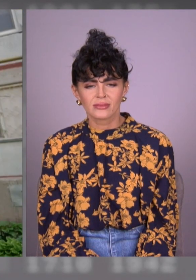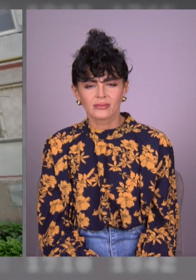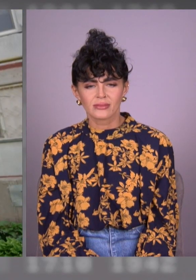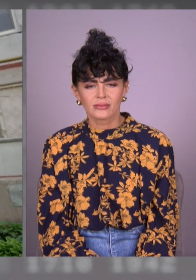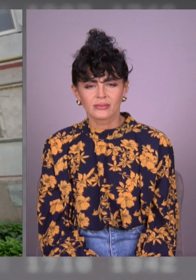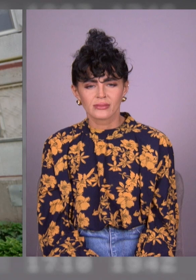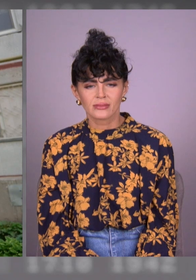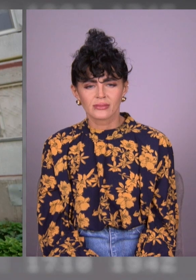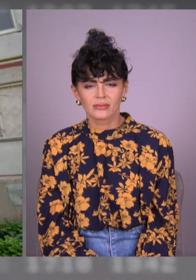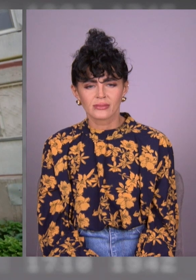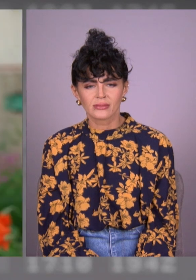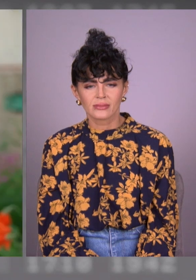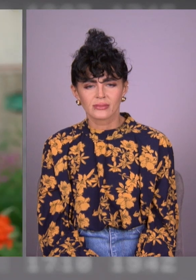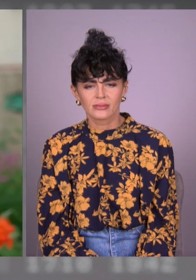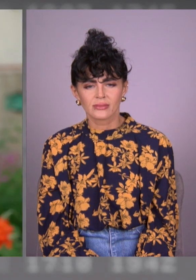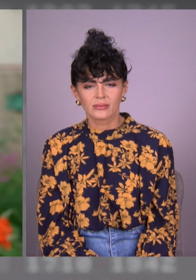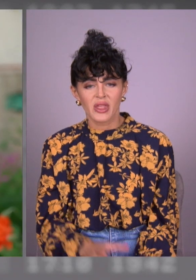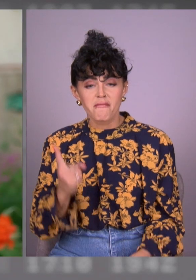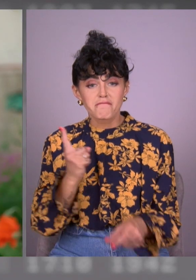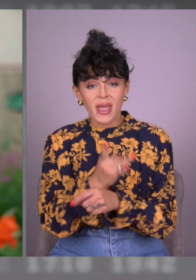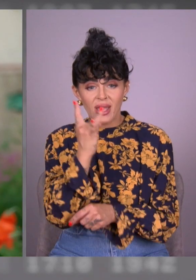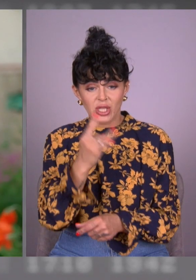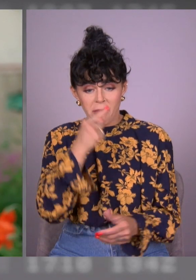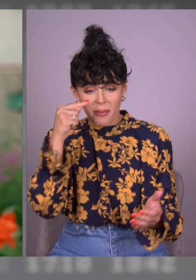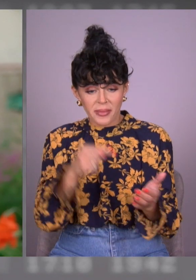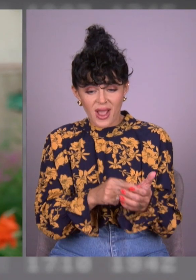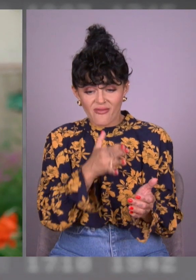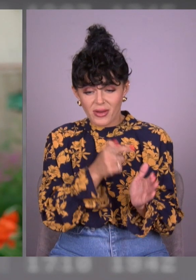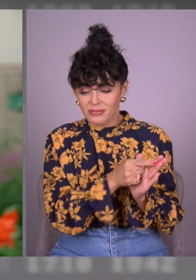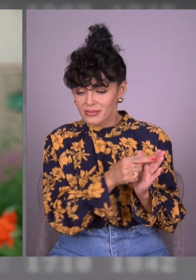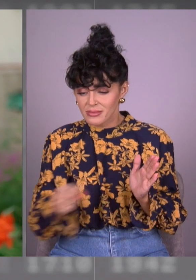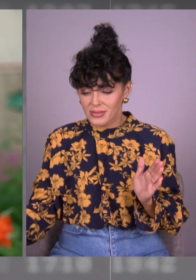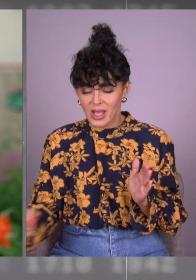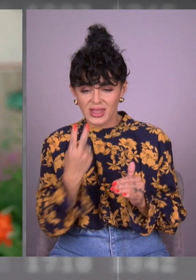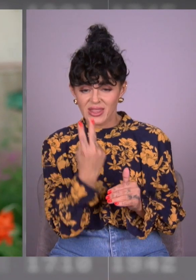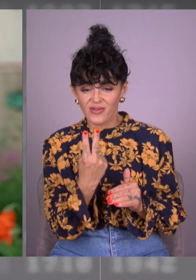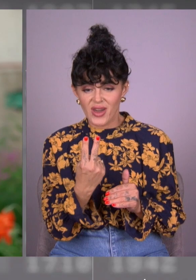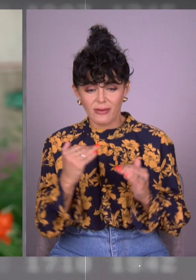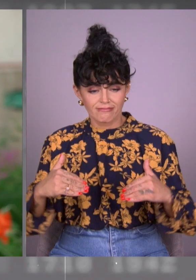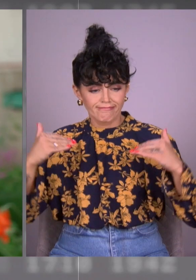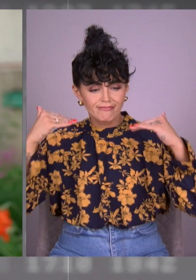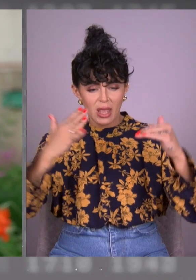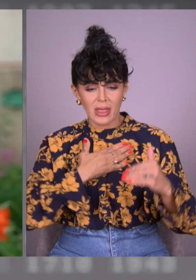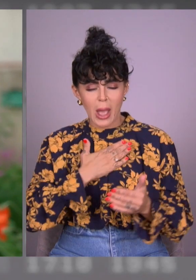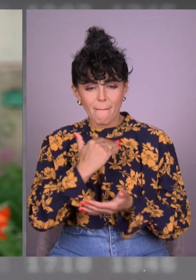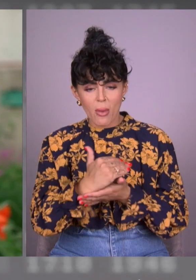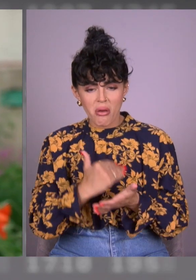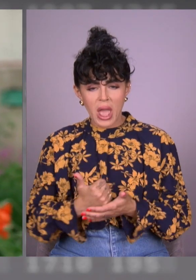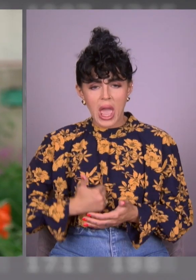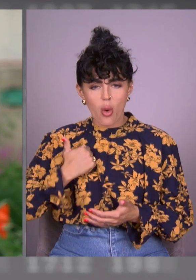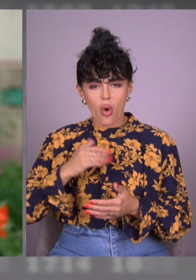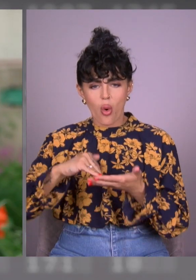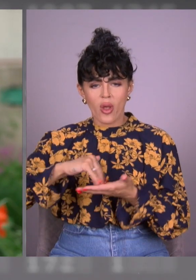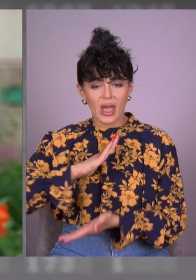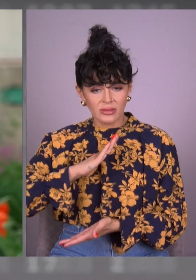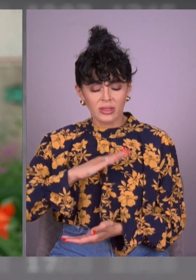Так. Ви зараз стали свідками. Вперше за два сезони проєкту «Дочекаюсь». Герой відмовив нам, але